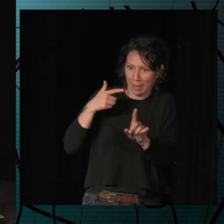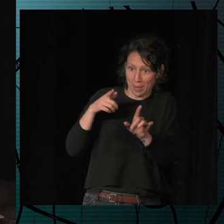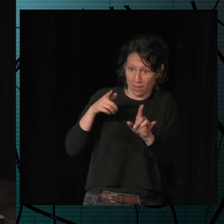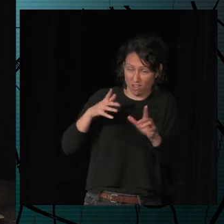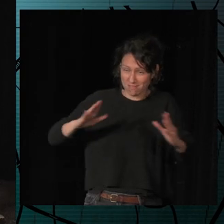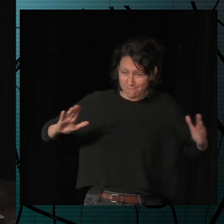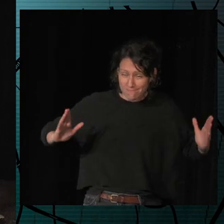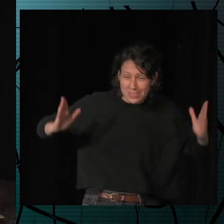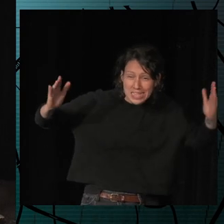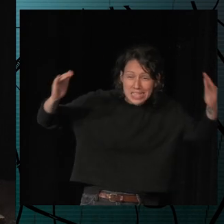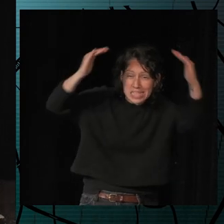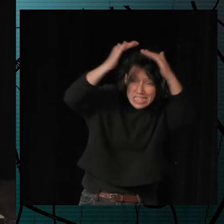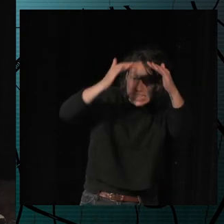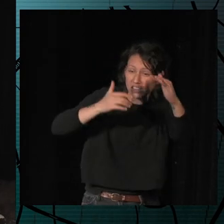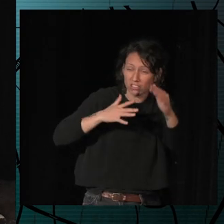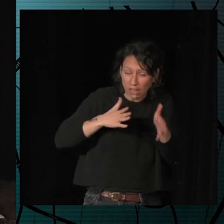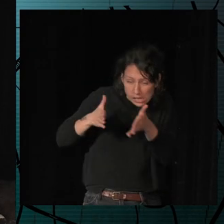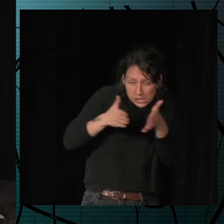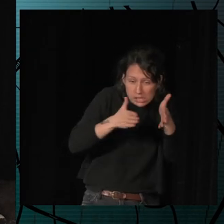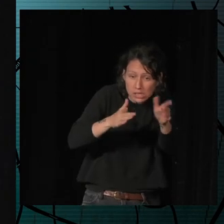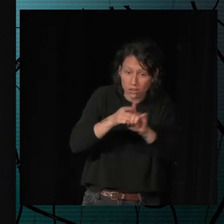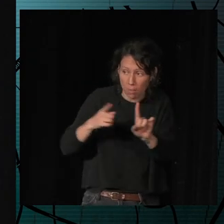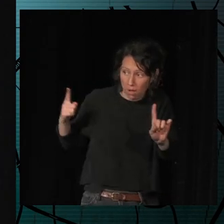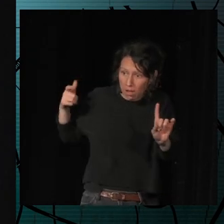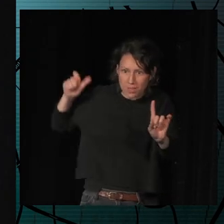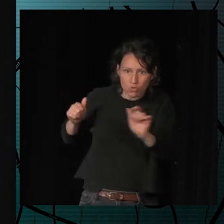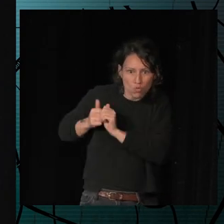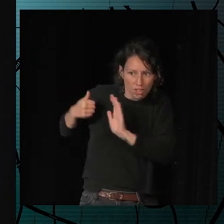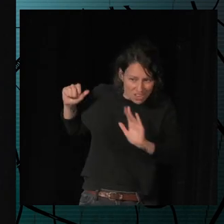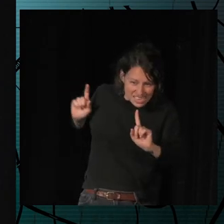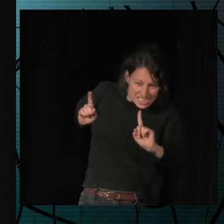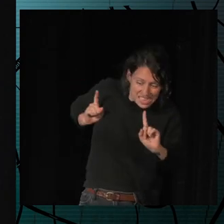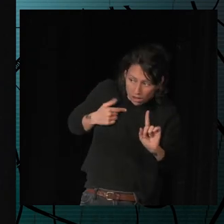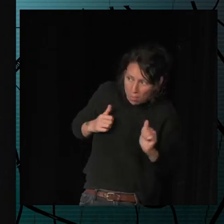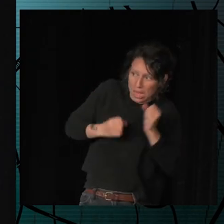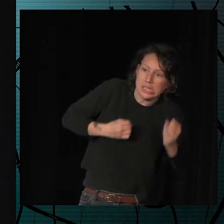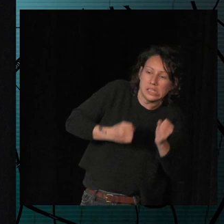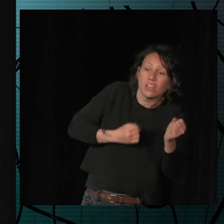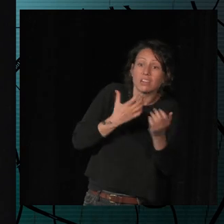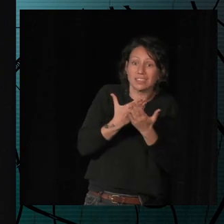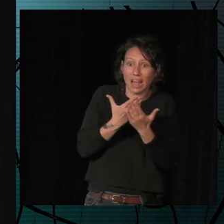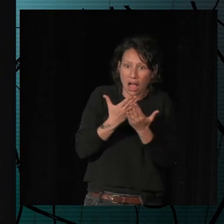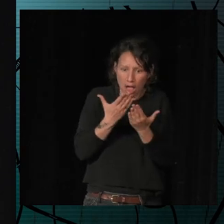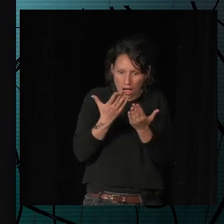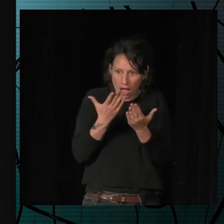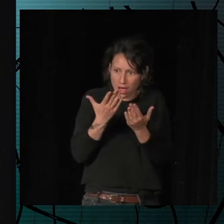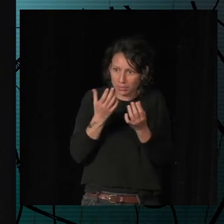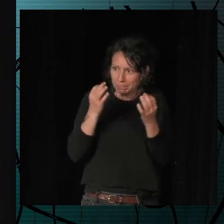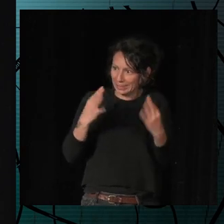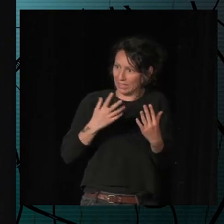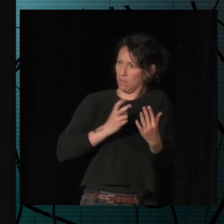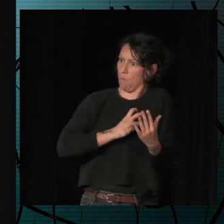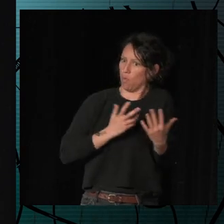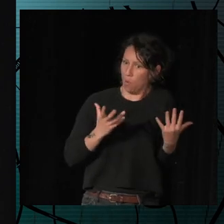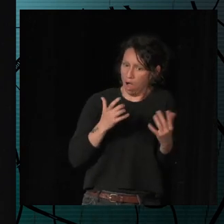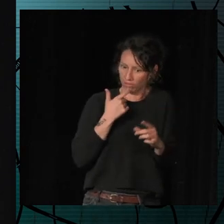bâtisse et où pareil il y a cette sensation de présence dans des lieux où on a pas envie d'être en fait c'est ça un jeu d'épouvant c'est qu'on est on est joueur